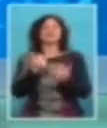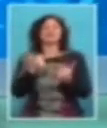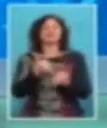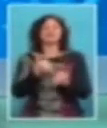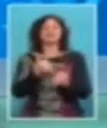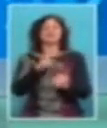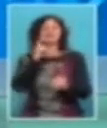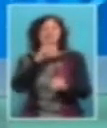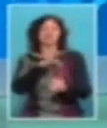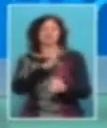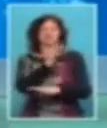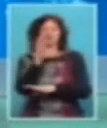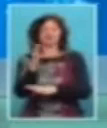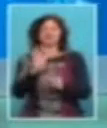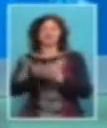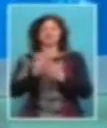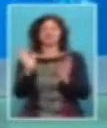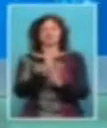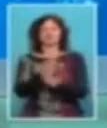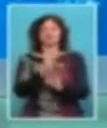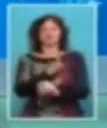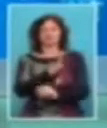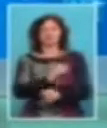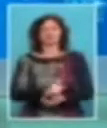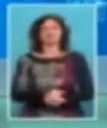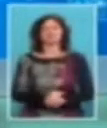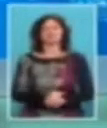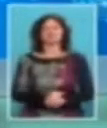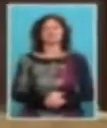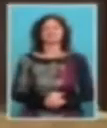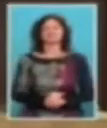воздухом. Доводы участников встречи услышали и наши корреспонденты.